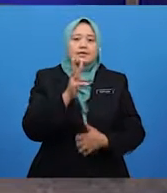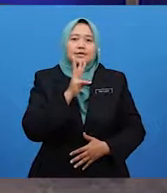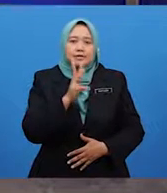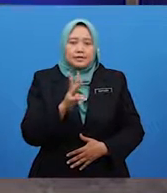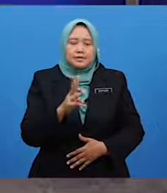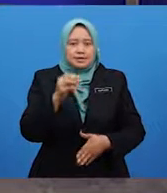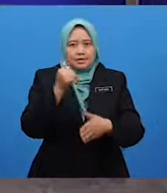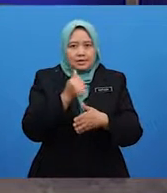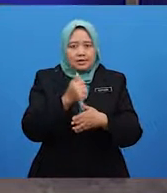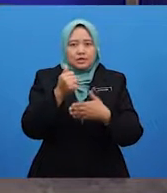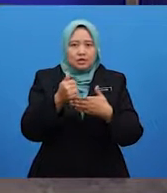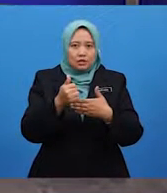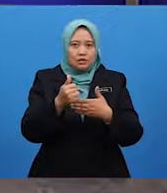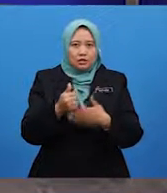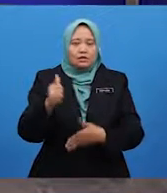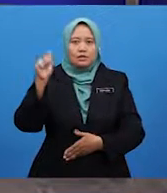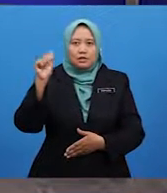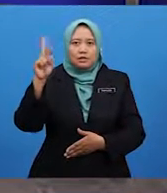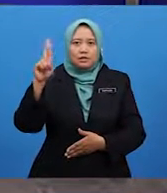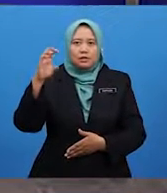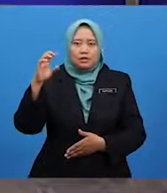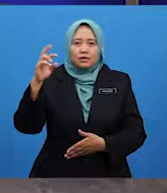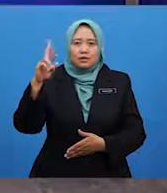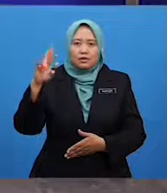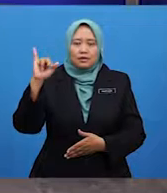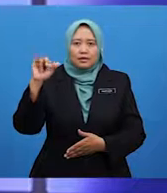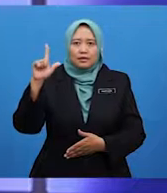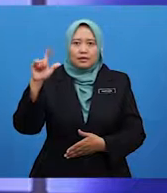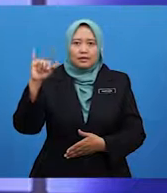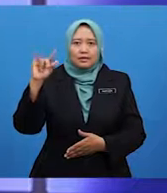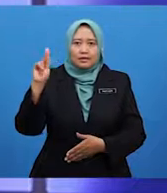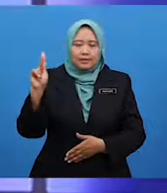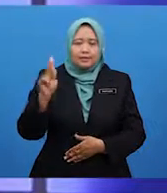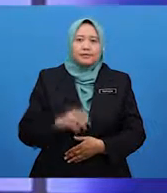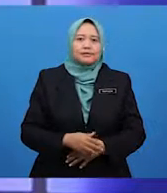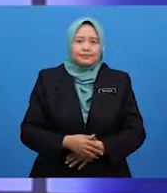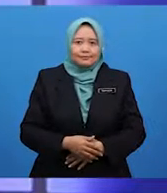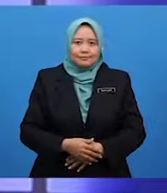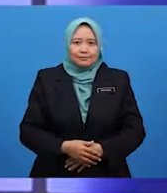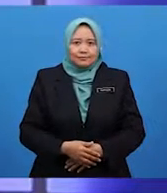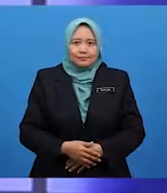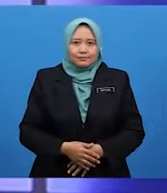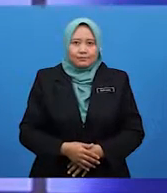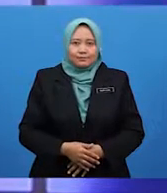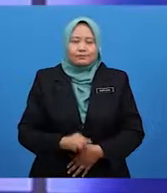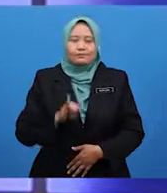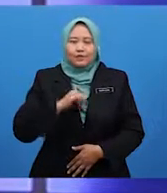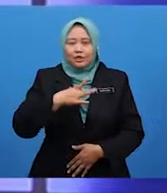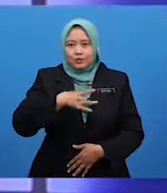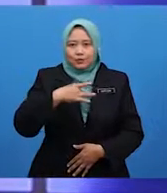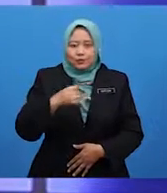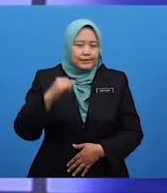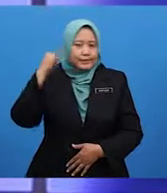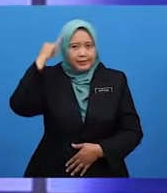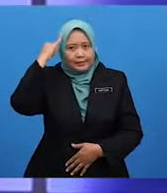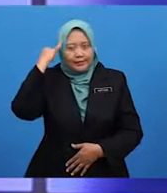suasana ruang keseluruhan karya pelajar itu. Betul, setuju. Saya suka nak ingatkan Cikgu Don dan juga pelajar-pelajar dan juga